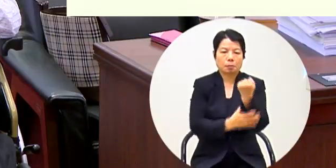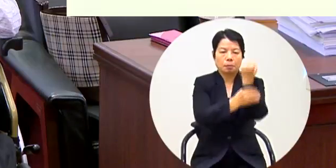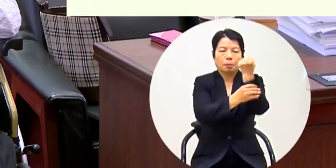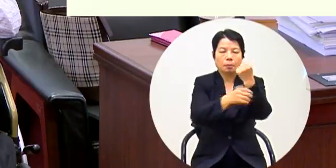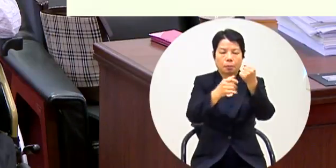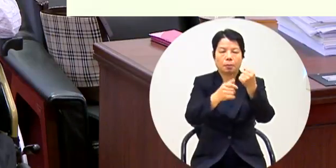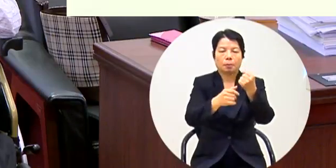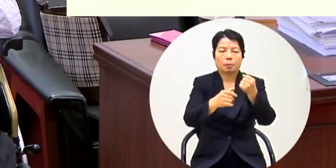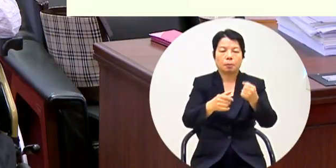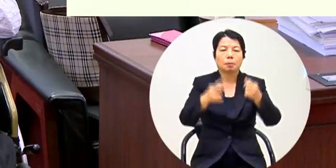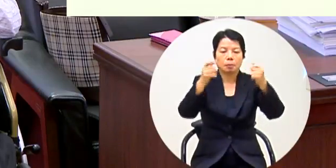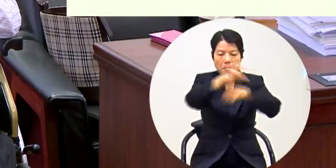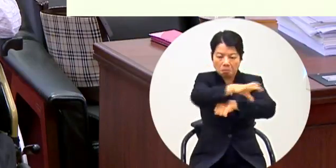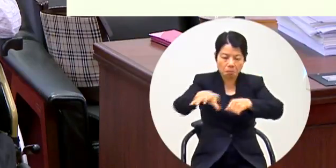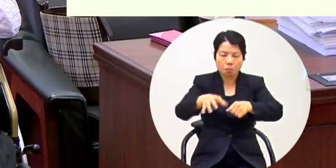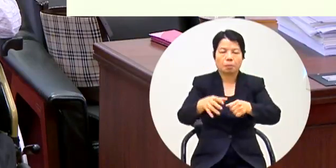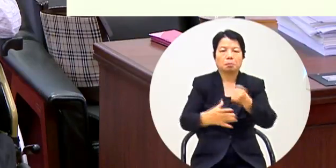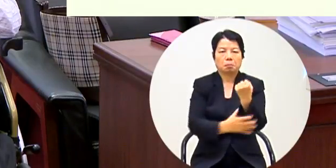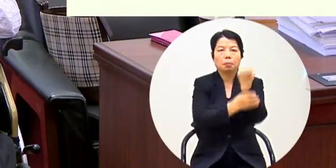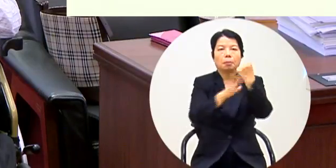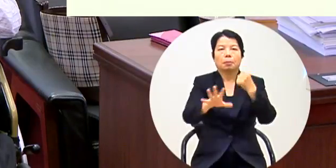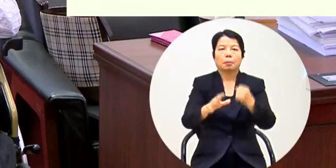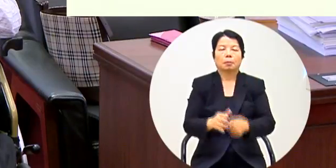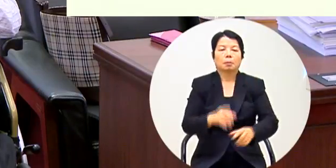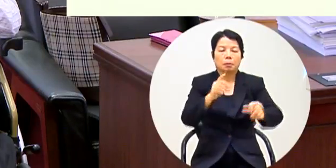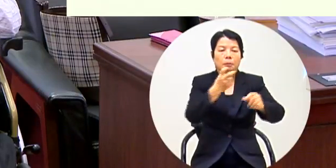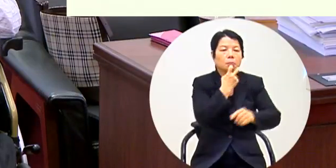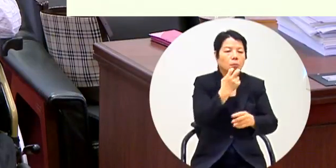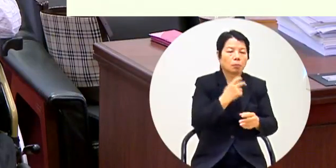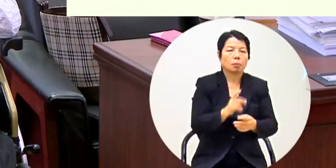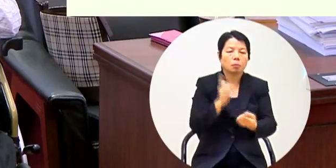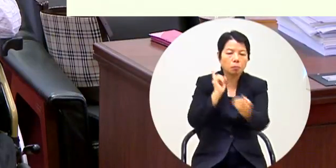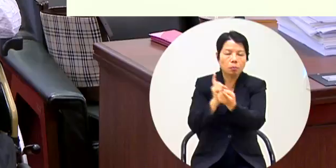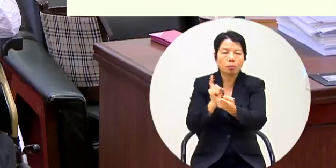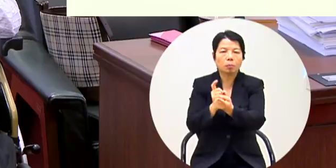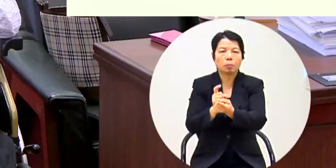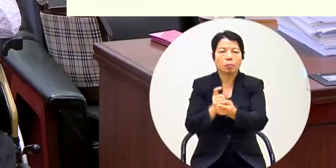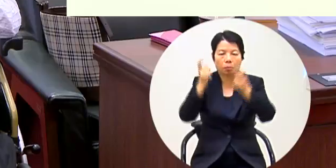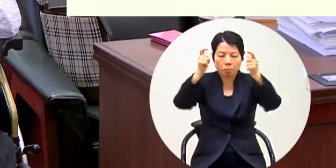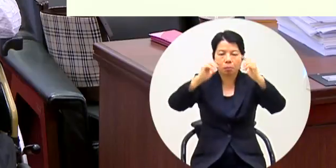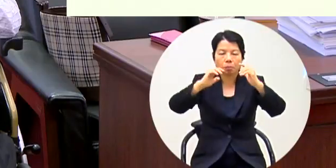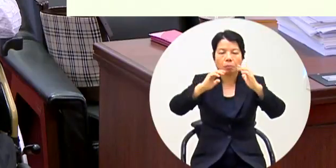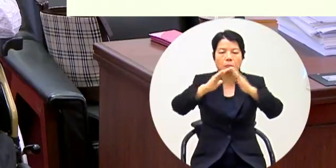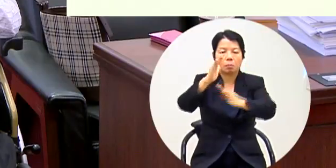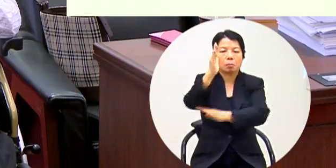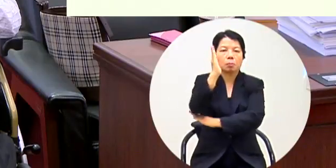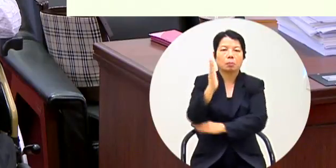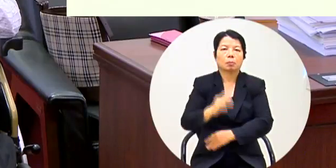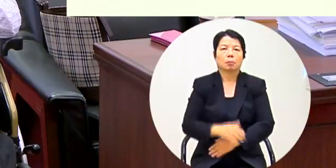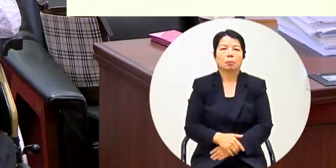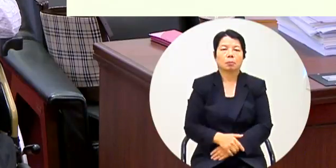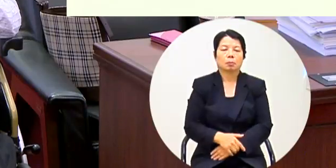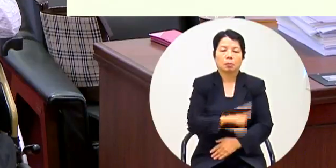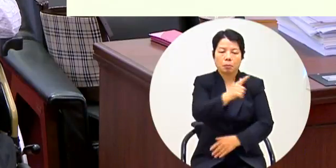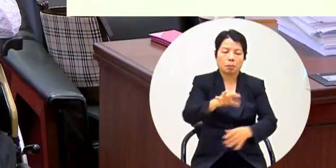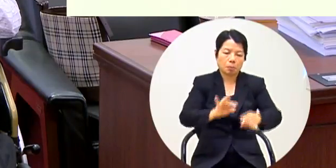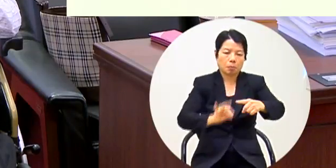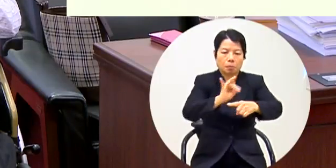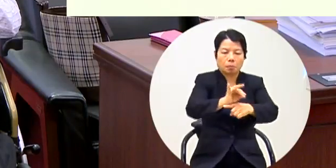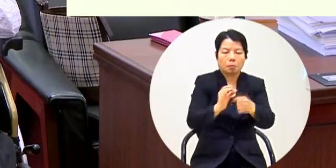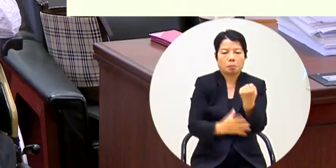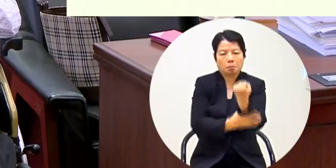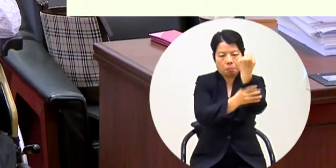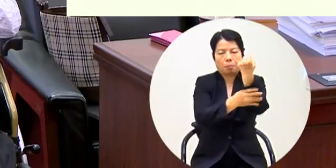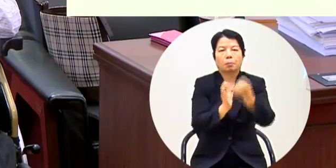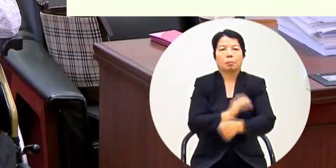显然中央也是对我们地方所要求的哈，100%的支持。那当然我们可以看得